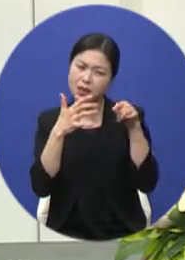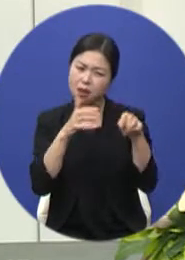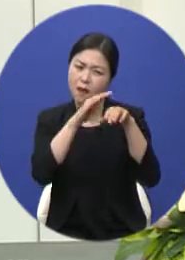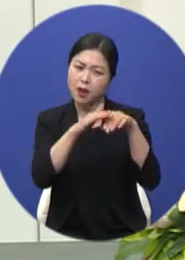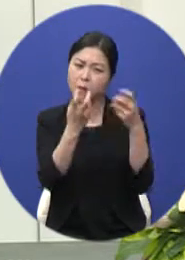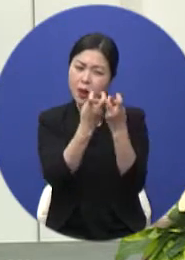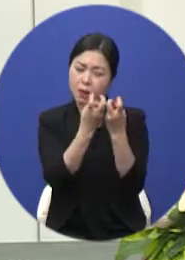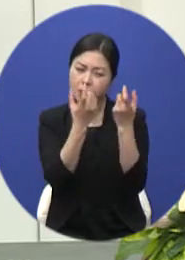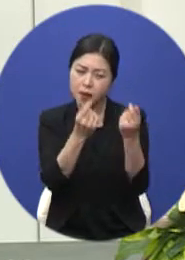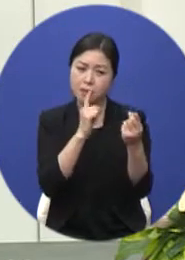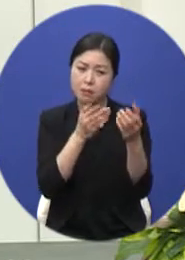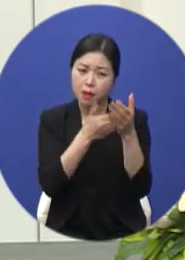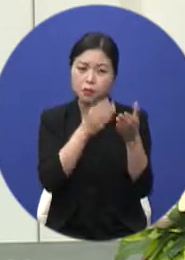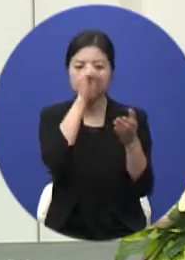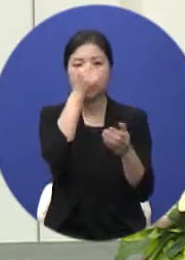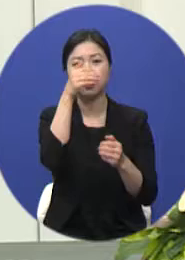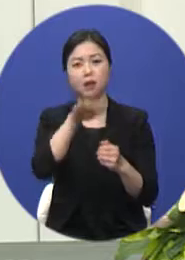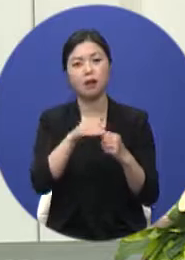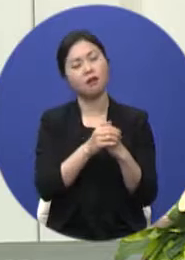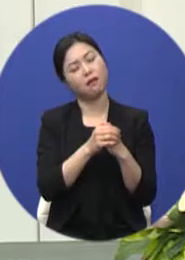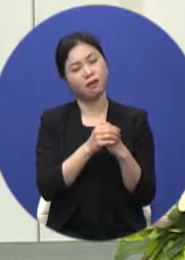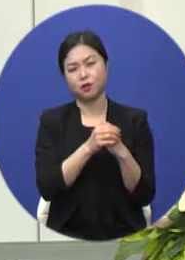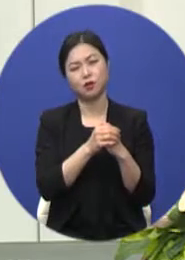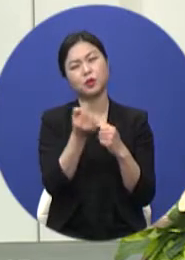내려드리면 좋은데 이 방송에 한계가 있어서